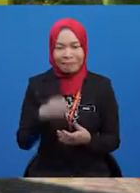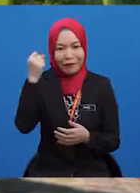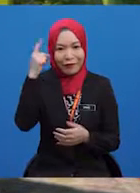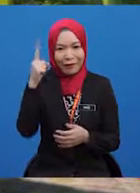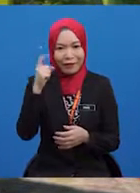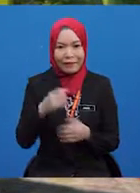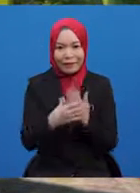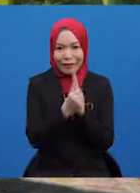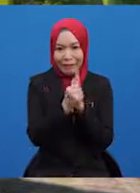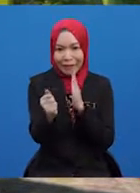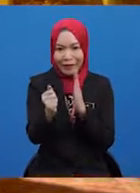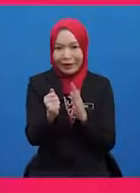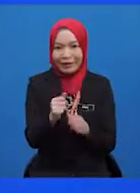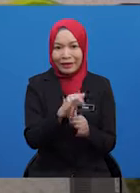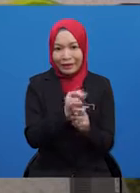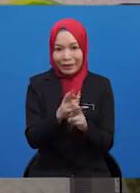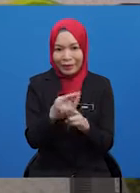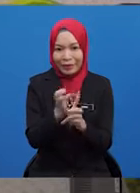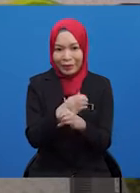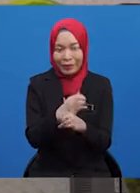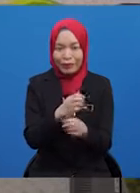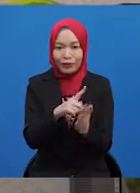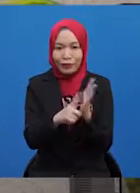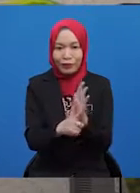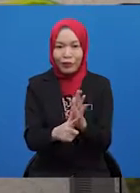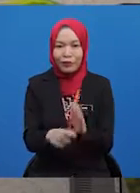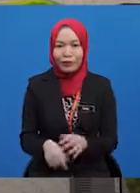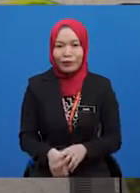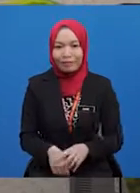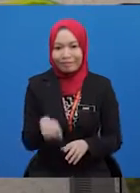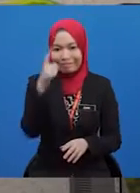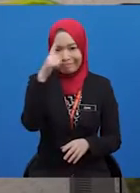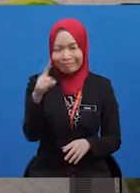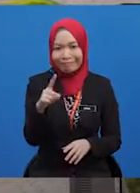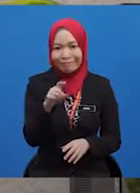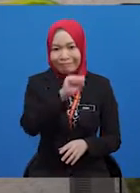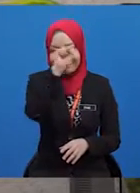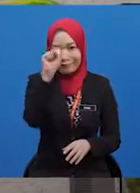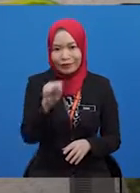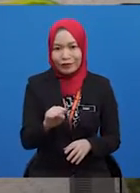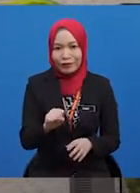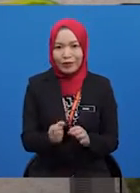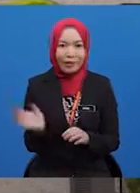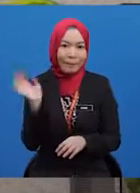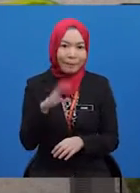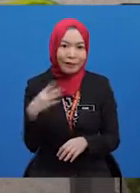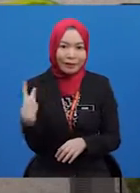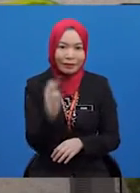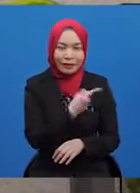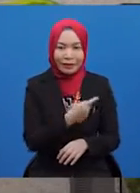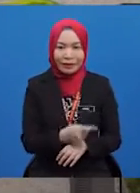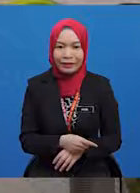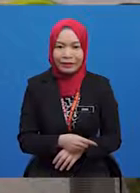menghasilkan reka bentuk logo. Untuk menguji kefahaman murid-murid, mari kita cuba